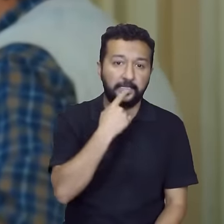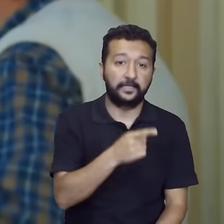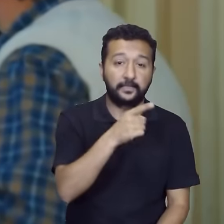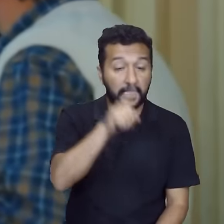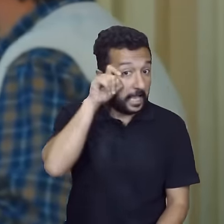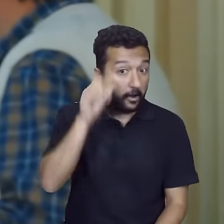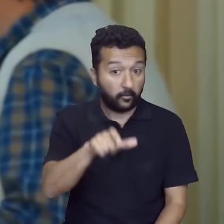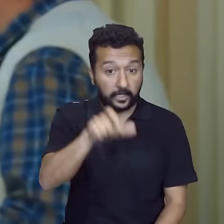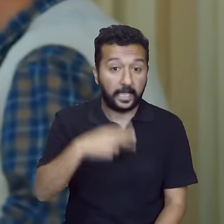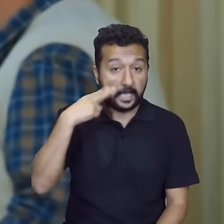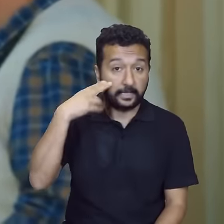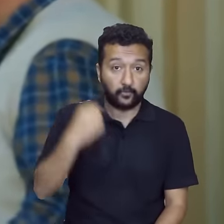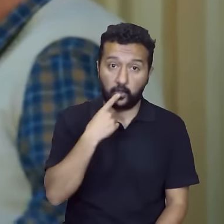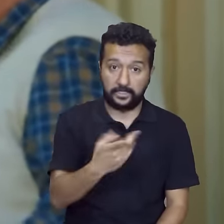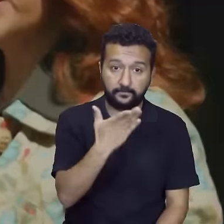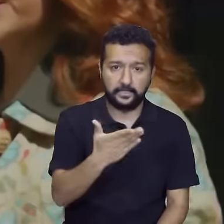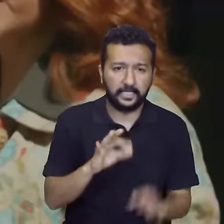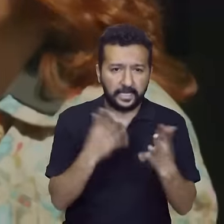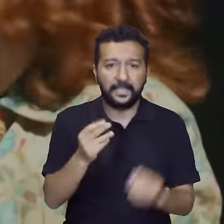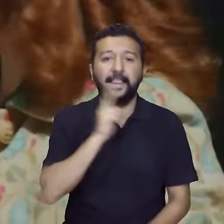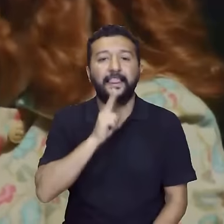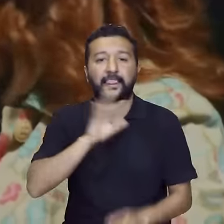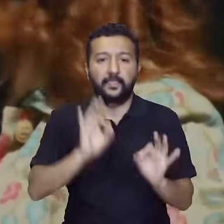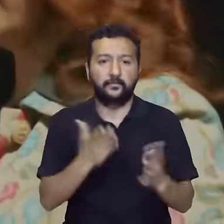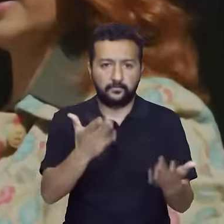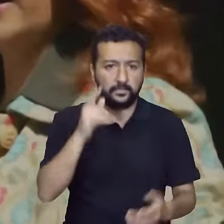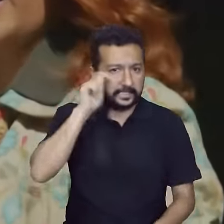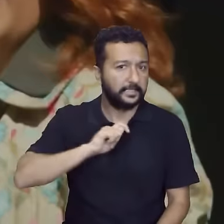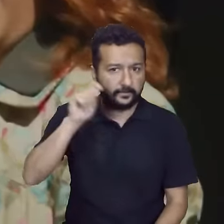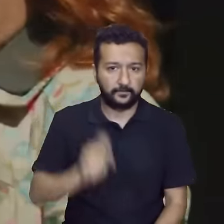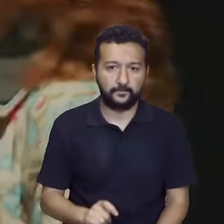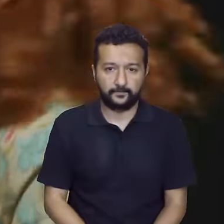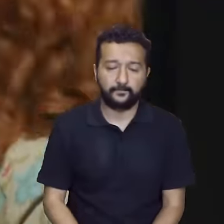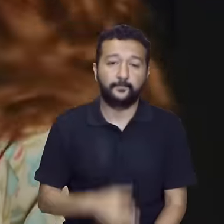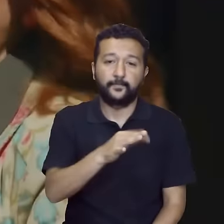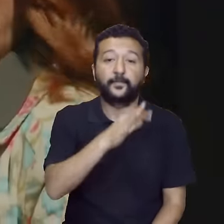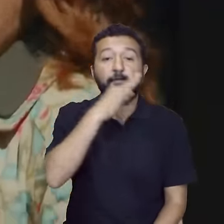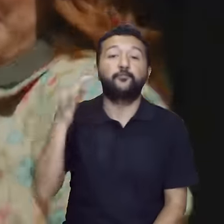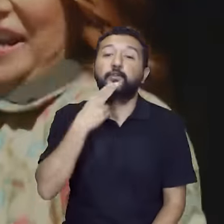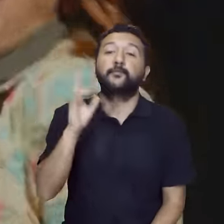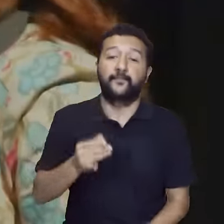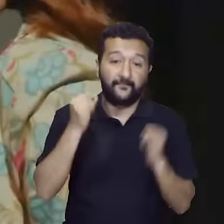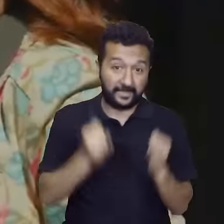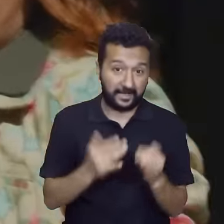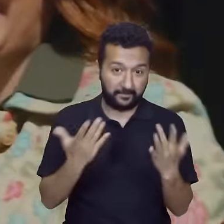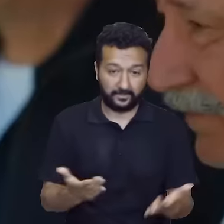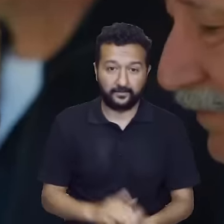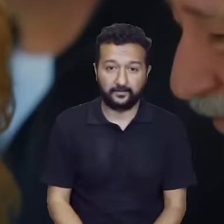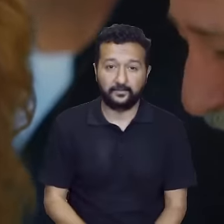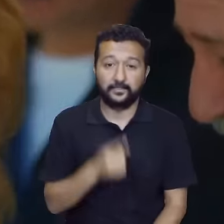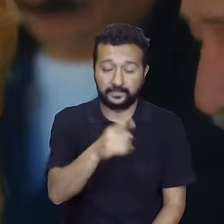sana? Akıllı ol, edepli ol, uslu ol demedim. Ne öyle? Rezil olduk. Ay mutluyum abla. Fena mı